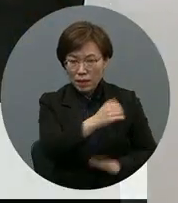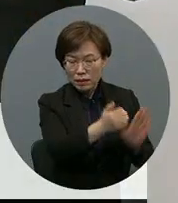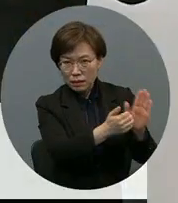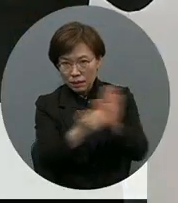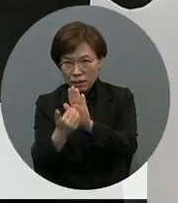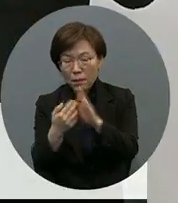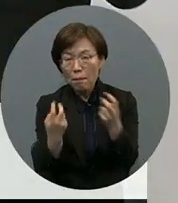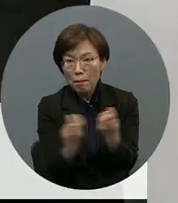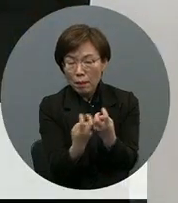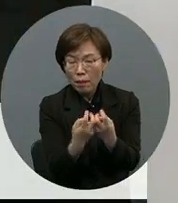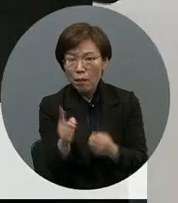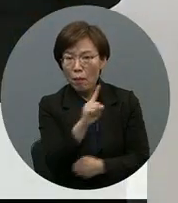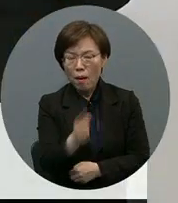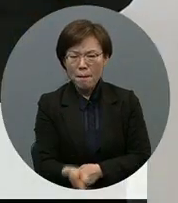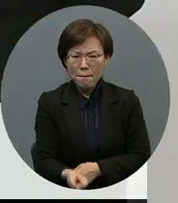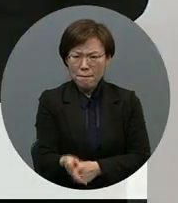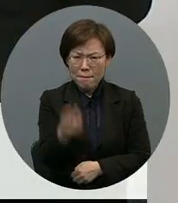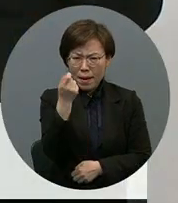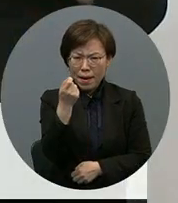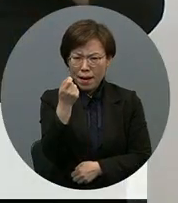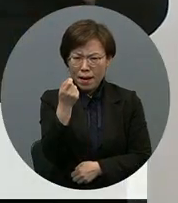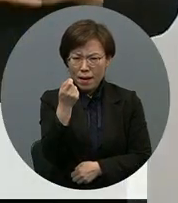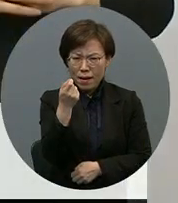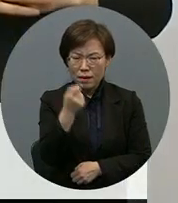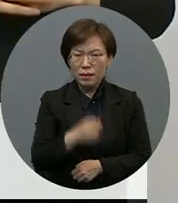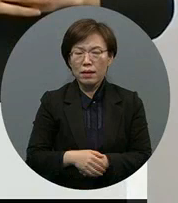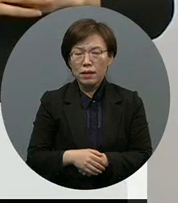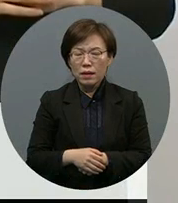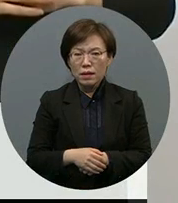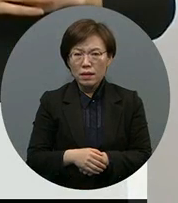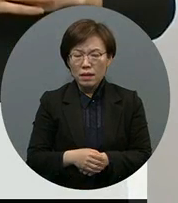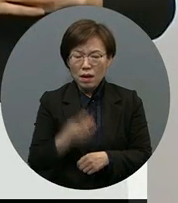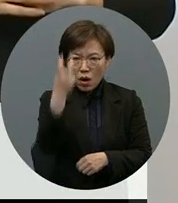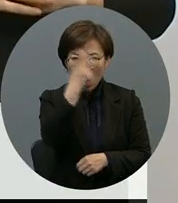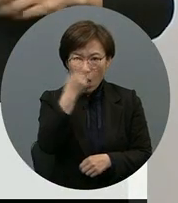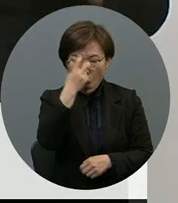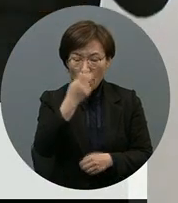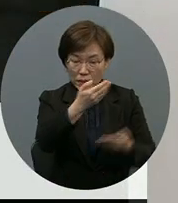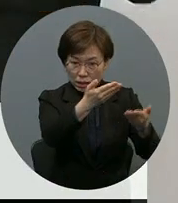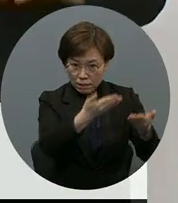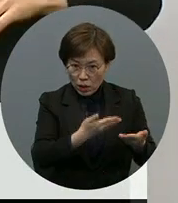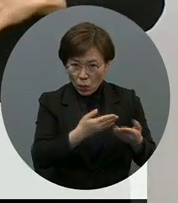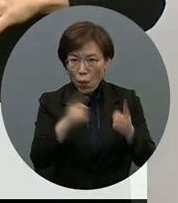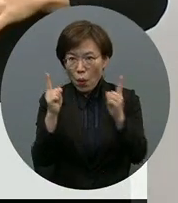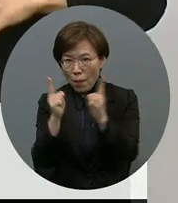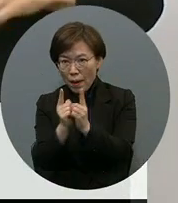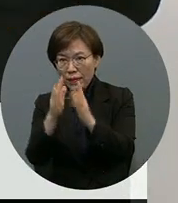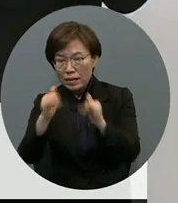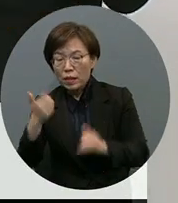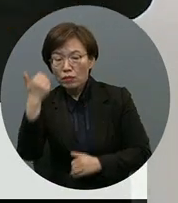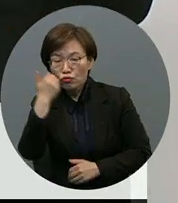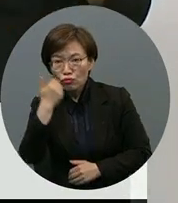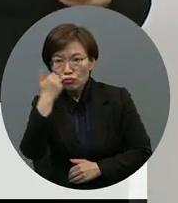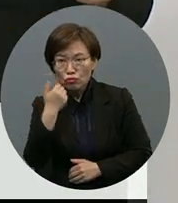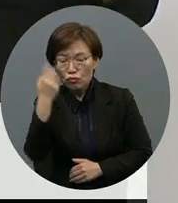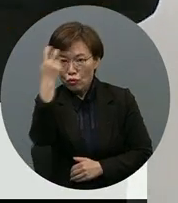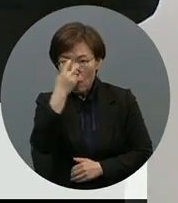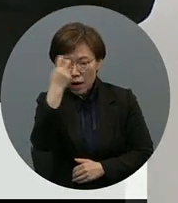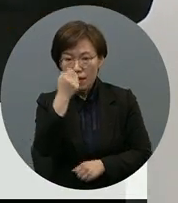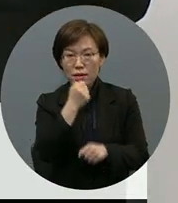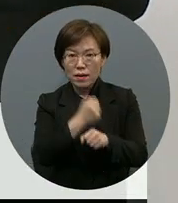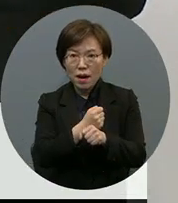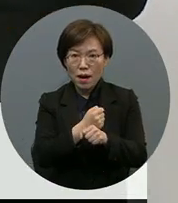은 어 조기에 광범위하게 진단 검사와 또 접촉자 조사 관리를 통해서